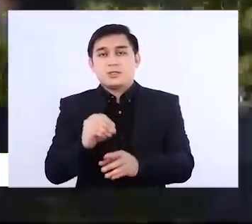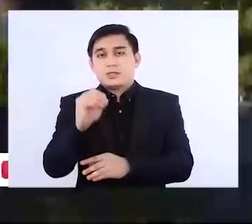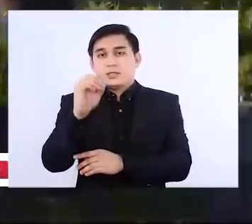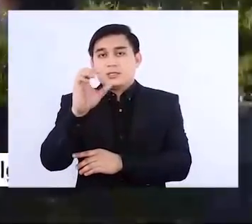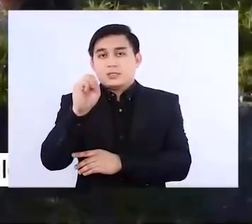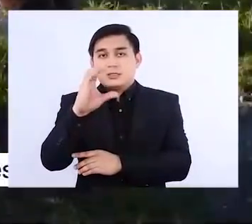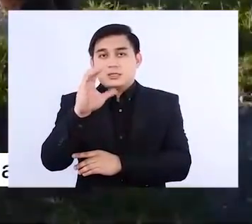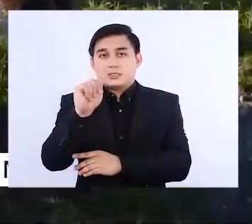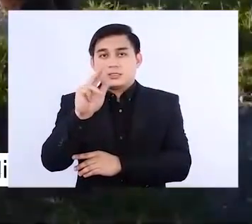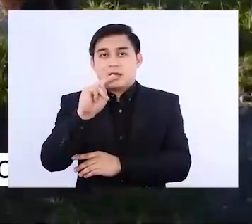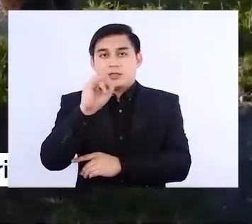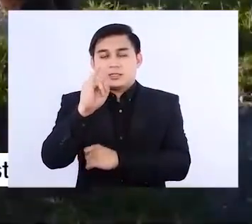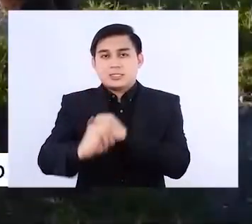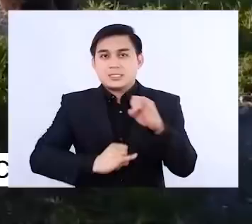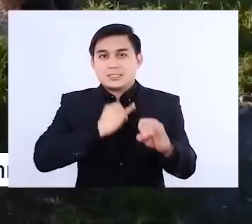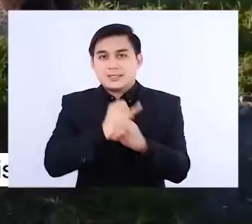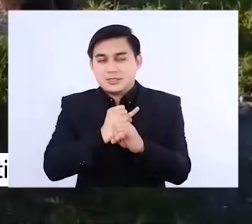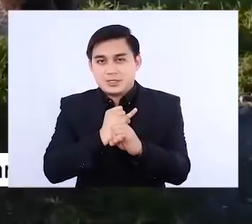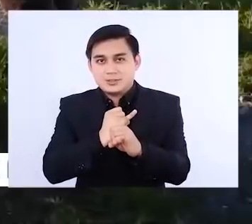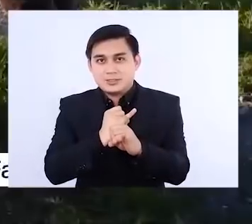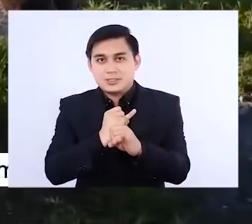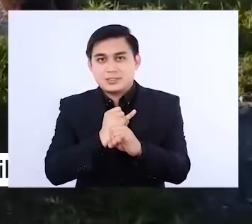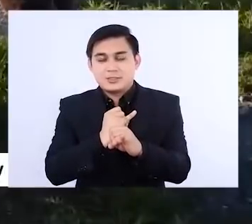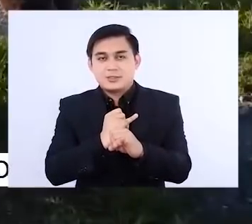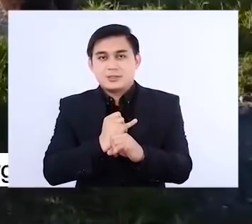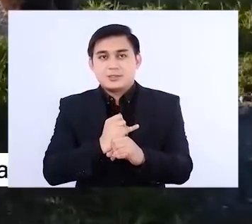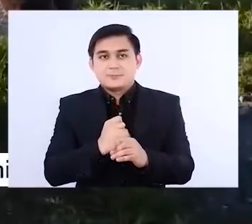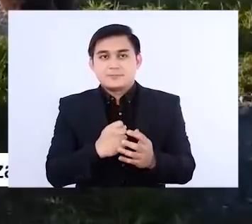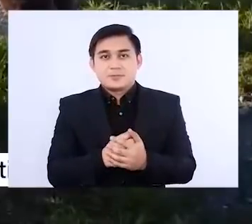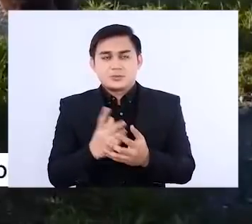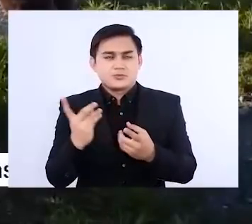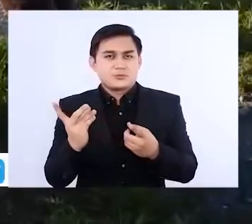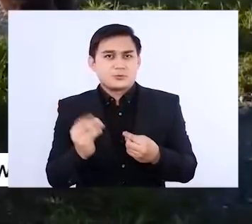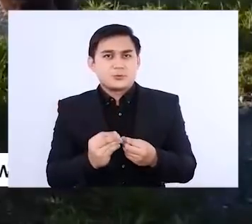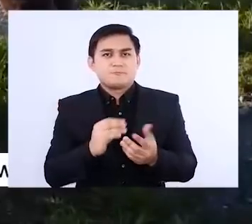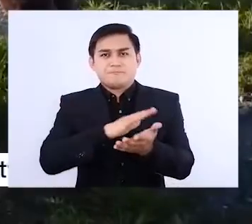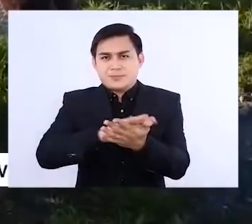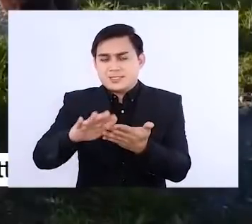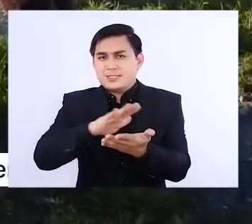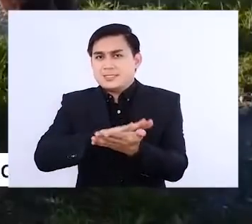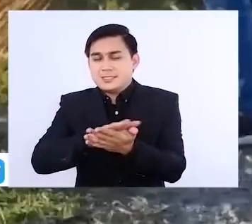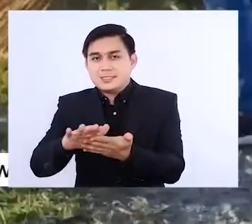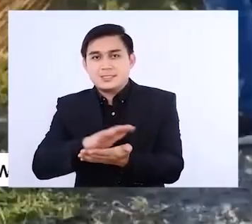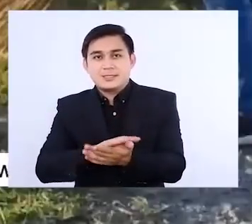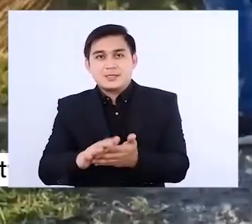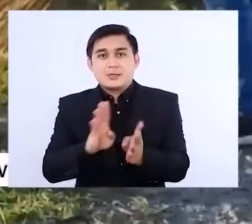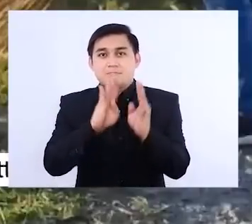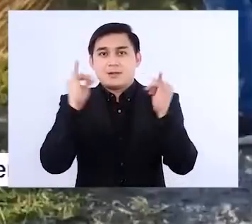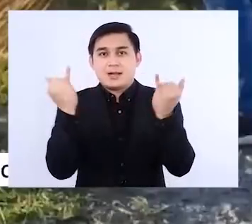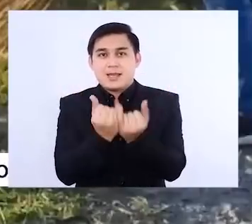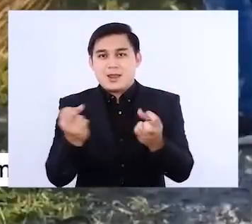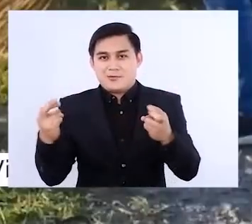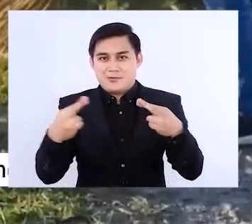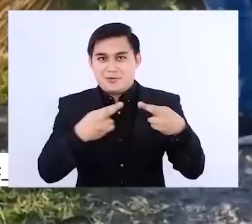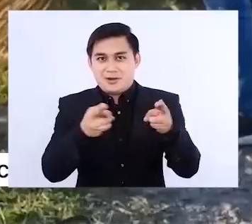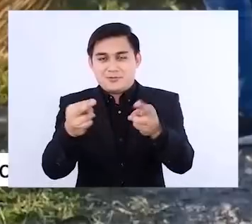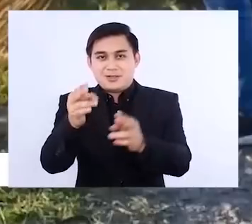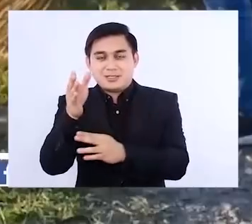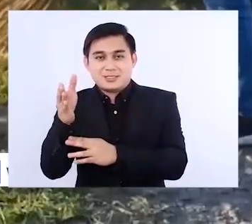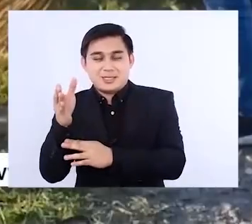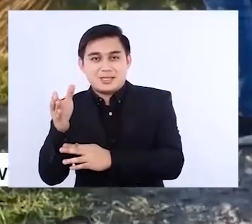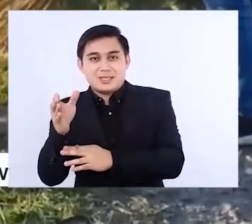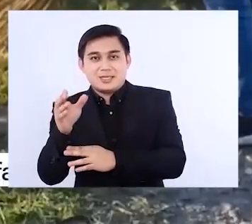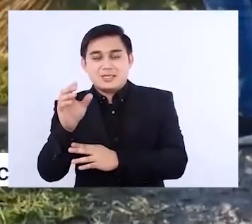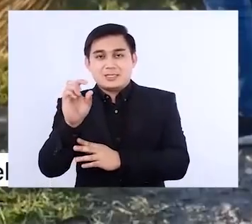Communicators and Networkers o SCAN International ang isinagawang clean-up drive sa Barangay Riverside, Sitio